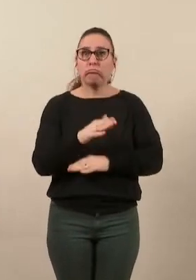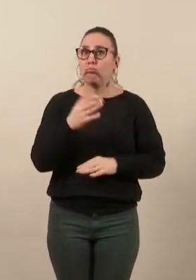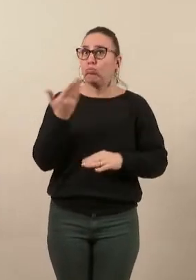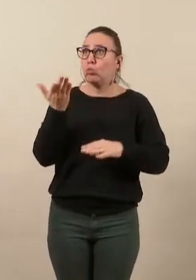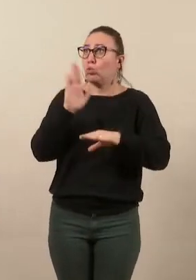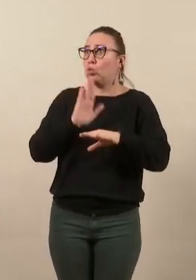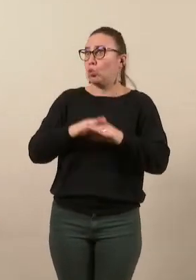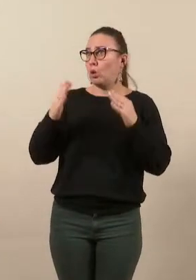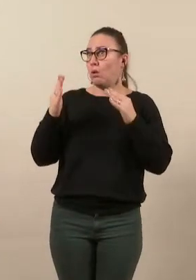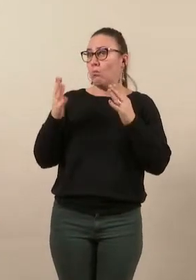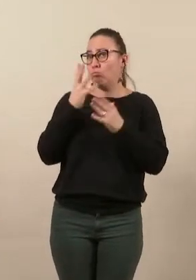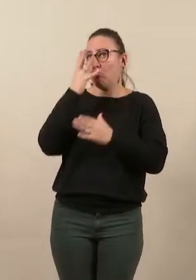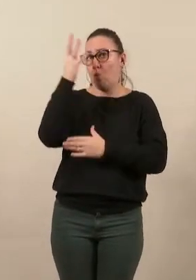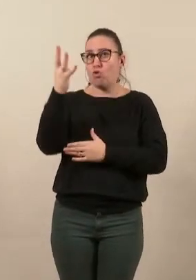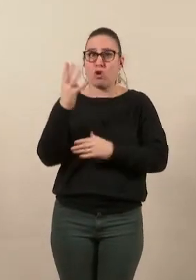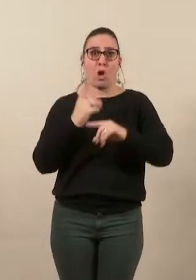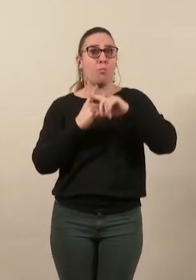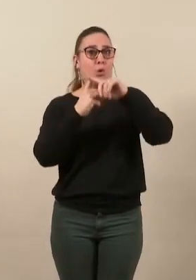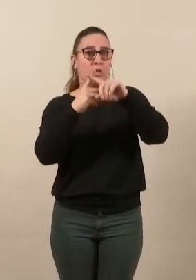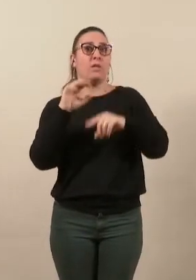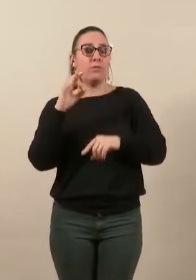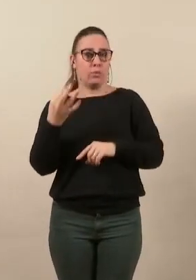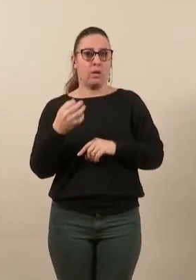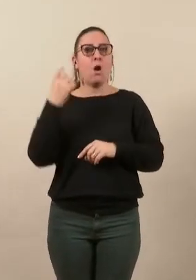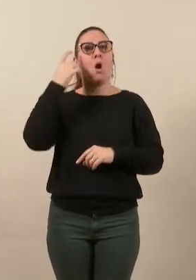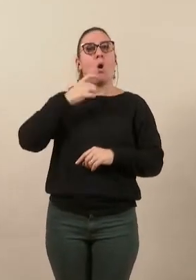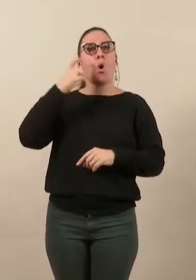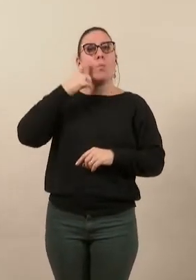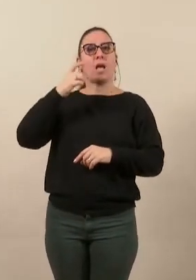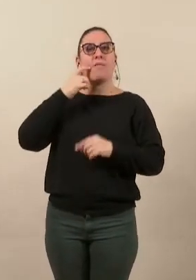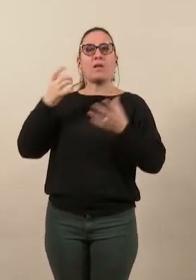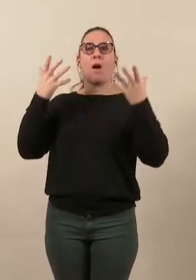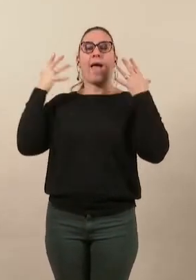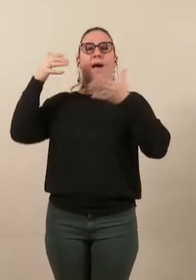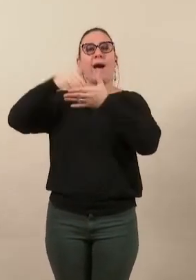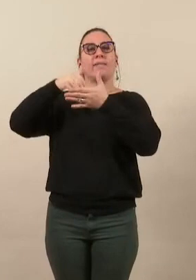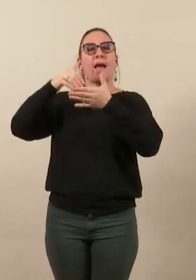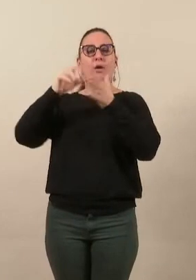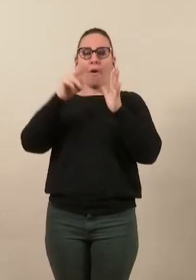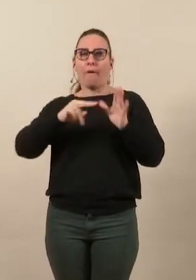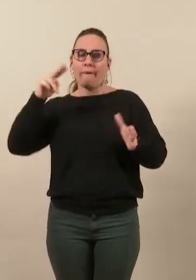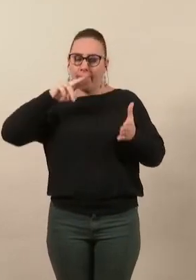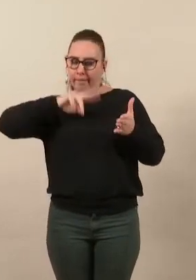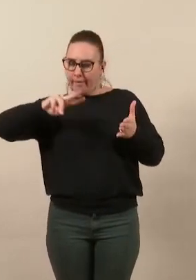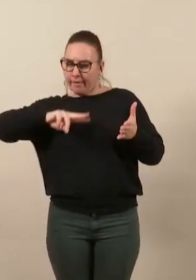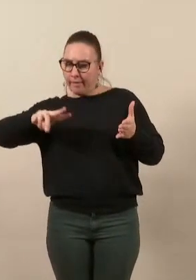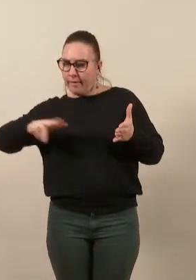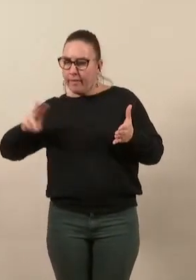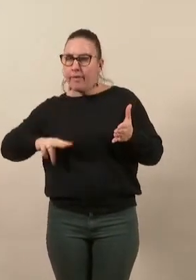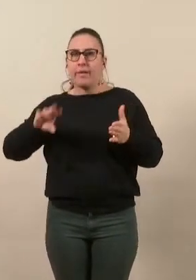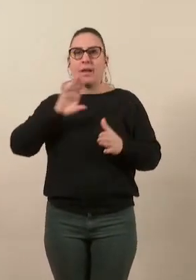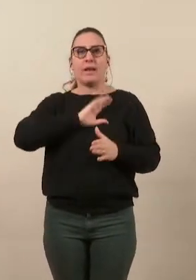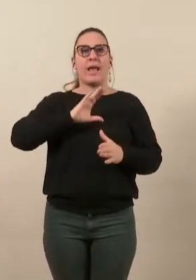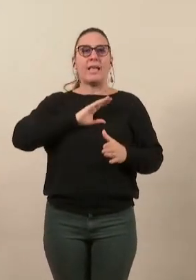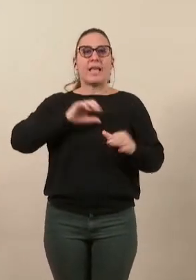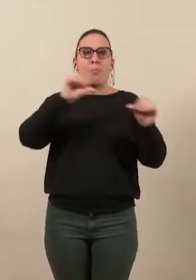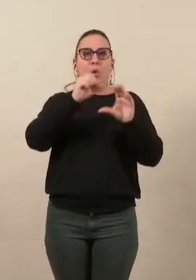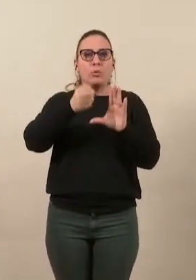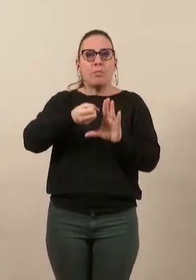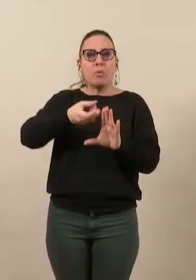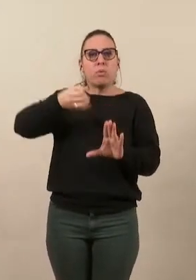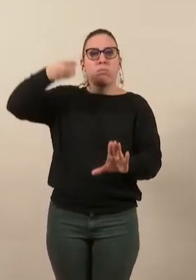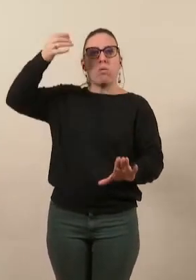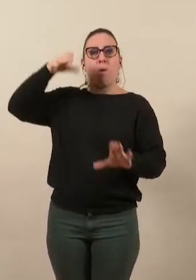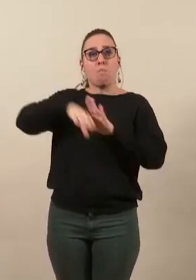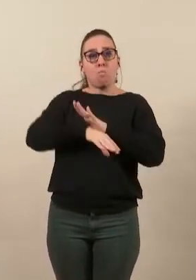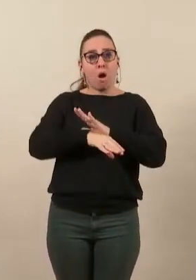chose. Je lis dans le rapport de l'Observatoire de l'air intérieur que la sélection de produits moins émissifs a permis